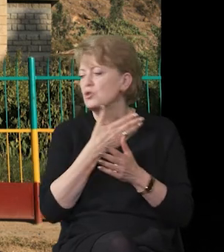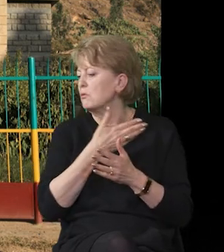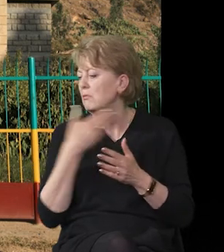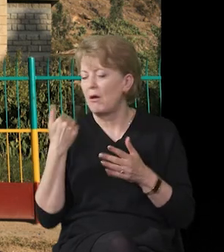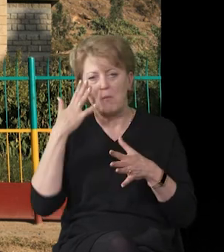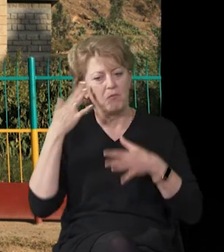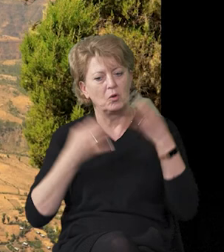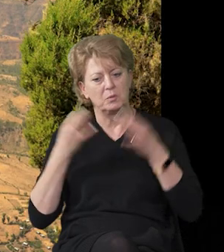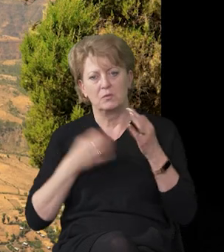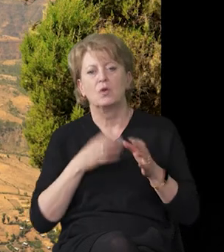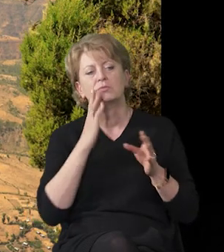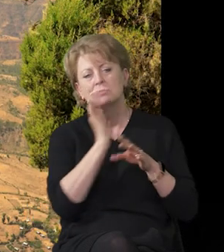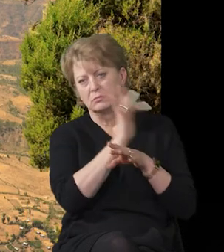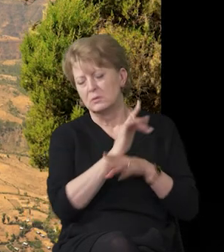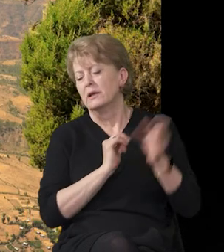Arki tam nie było.